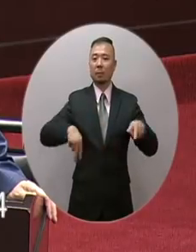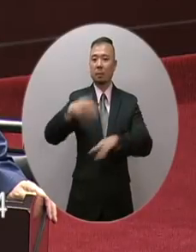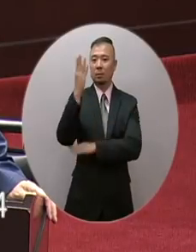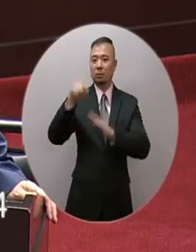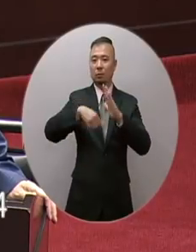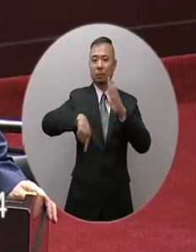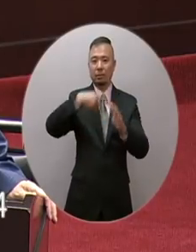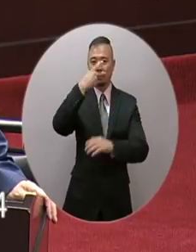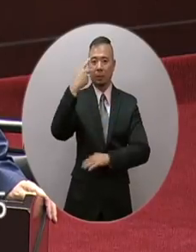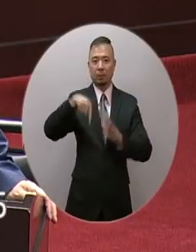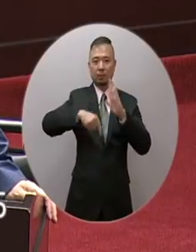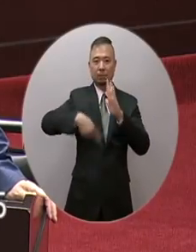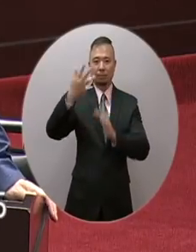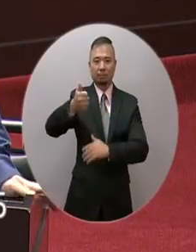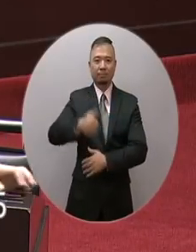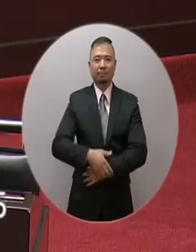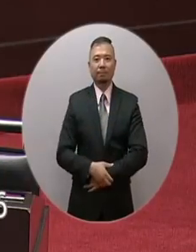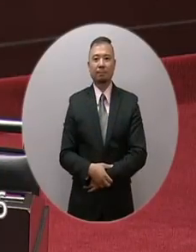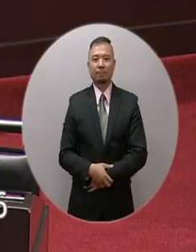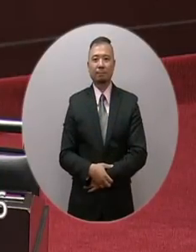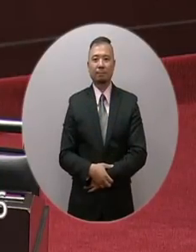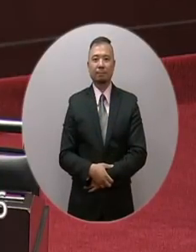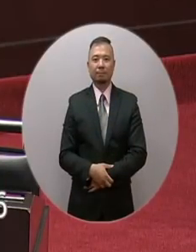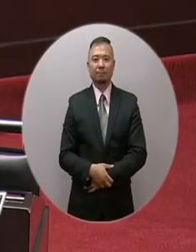赖院长， 请赖院长。